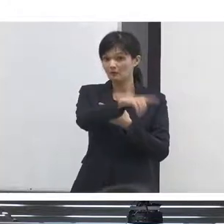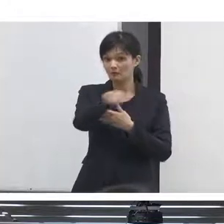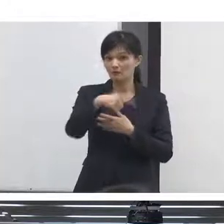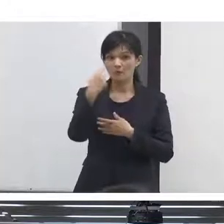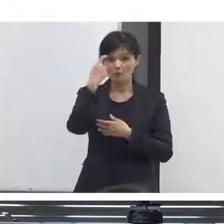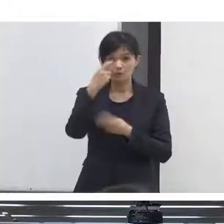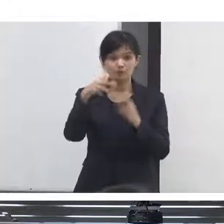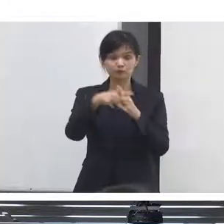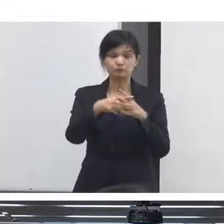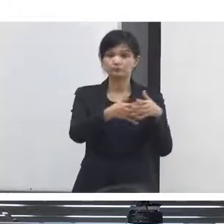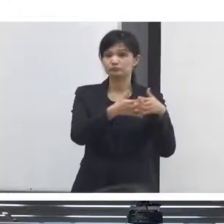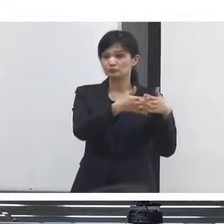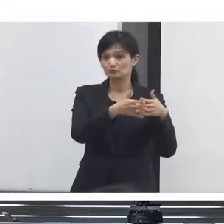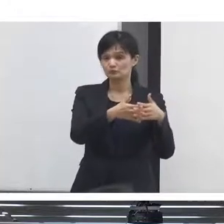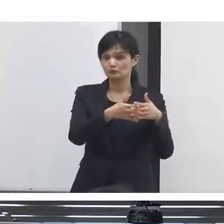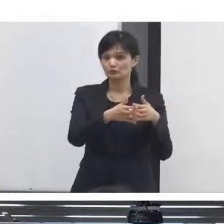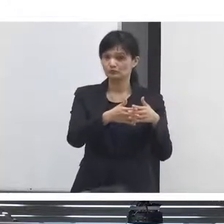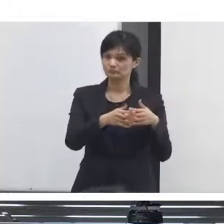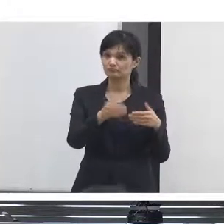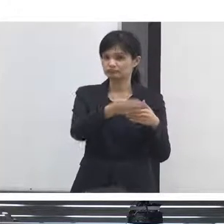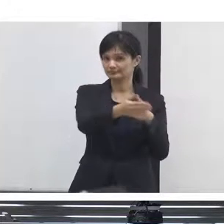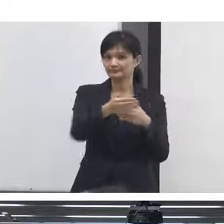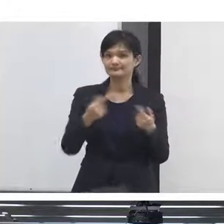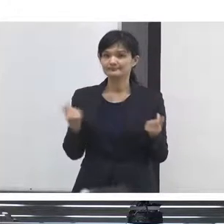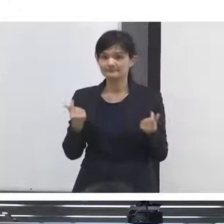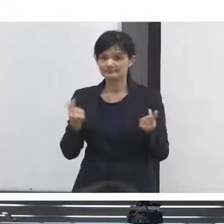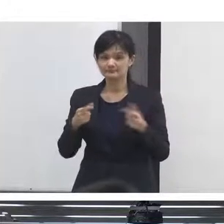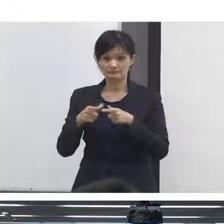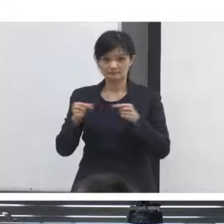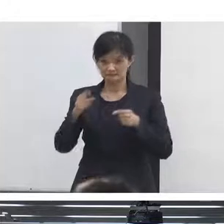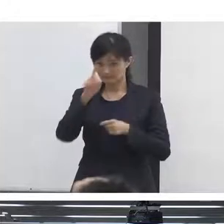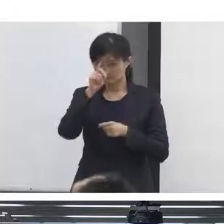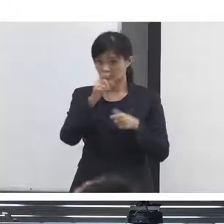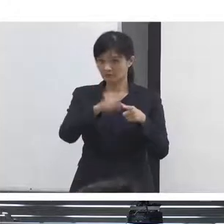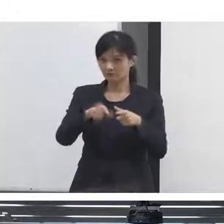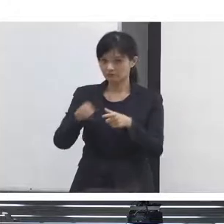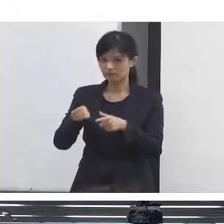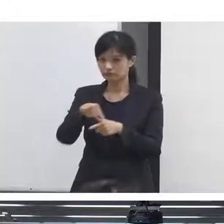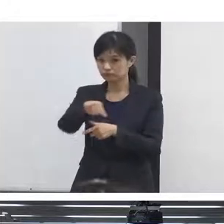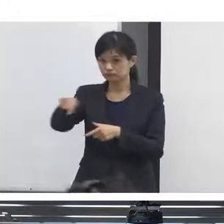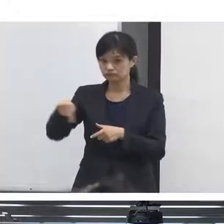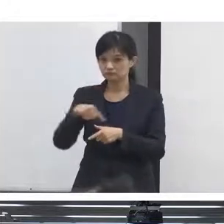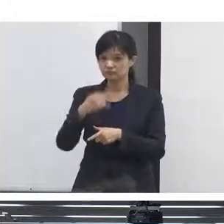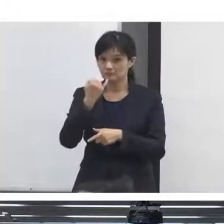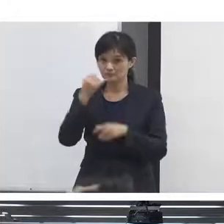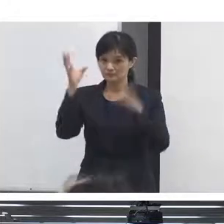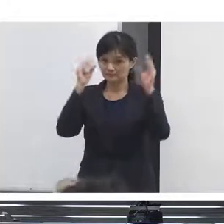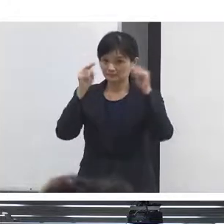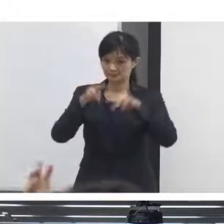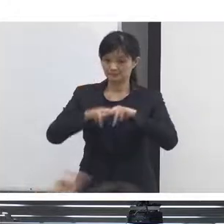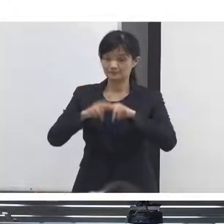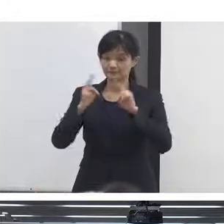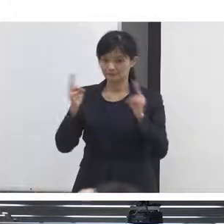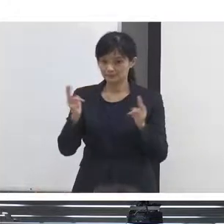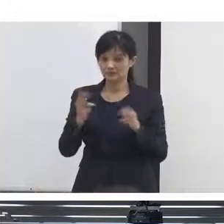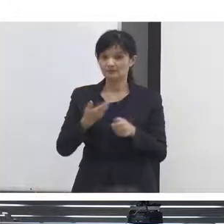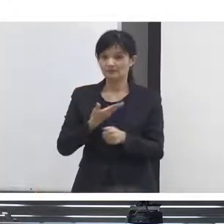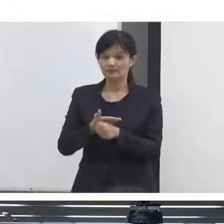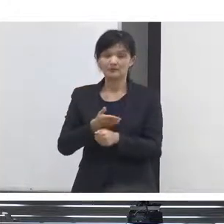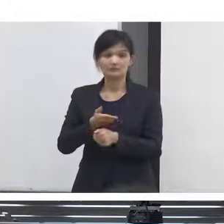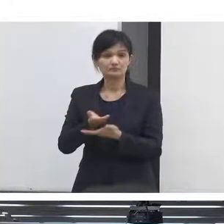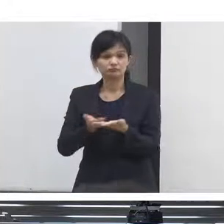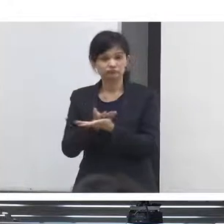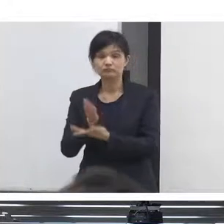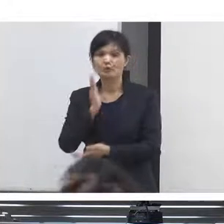其实很像哦，但他们也想要透过这个方式呢，让公司部门开放资料或是电子资料的行政服务能够更加的流畅